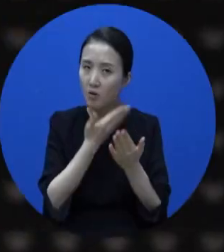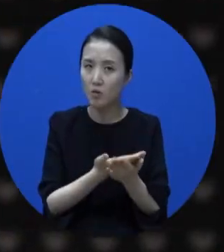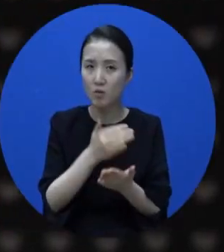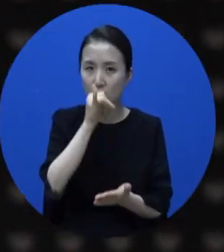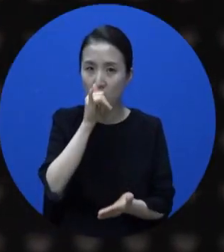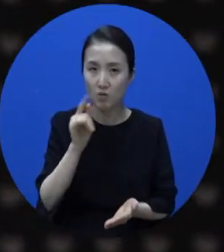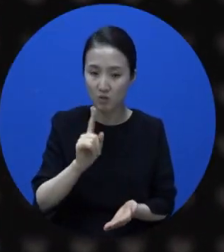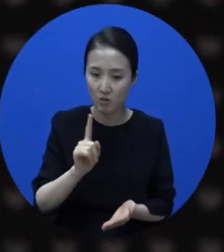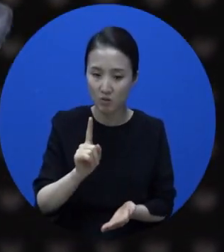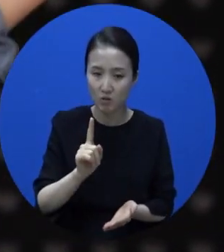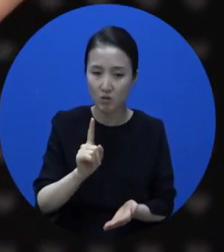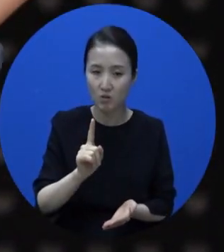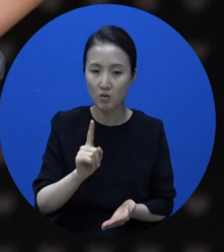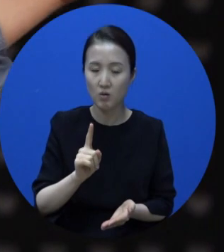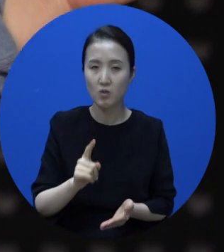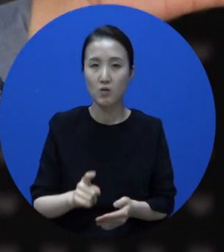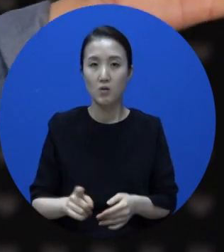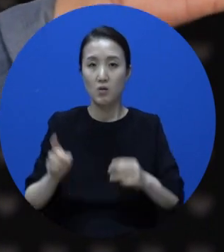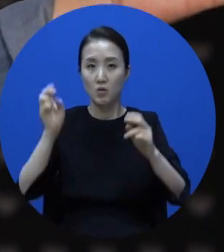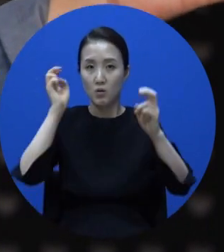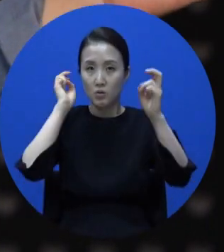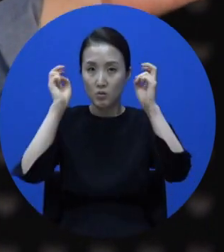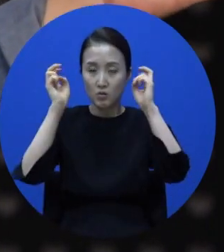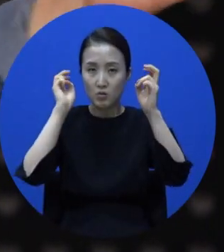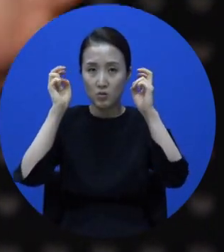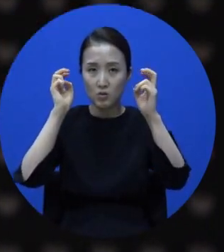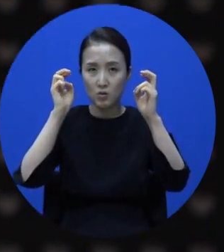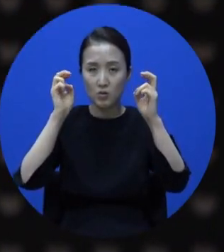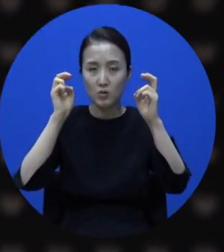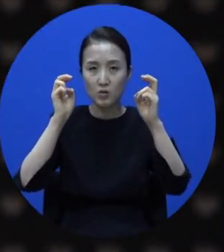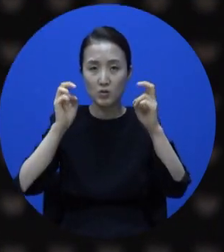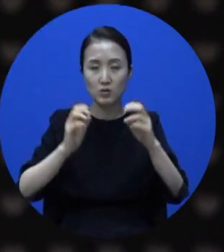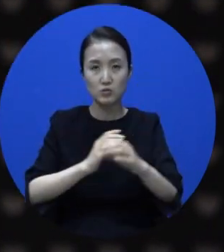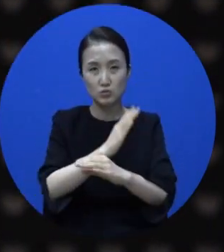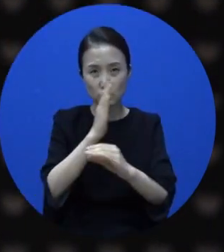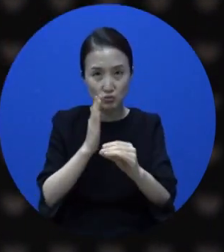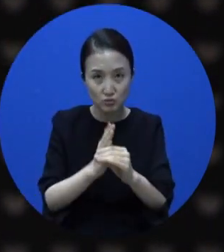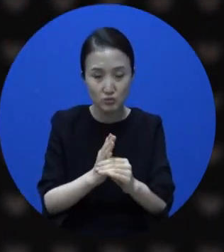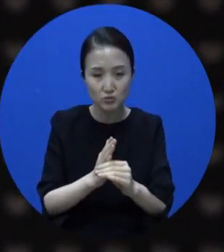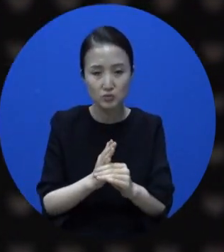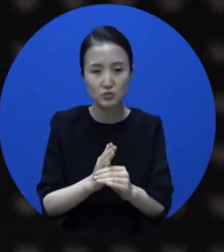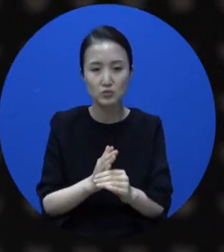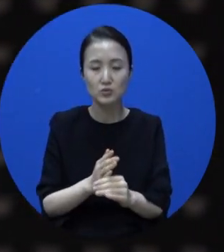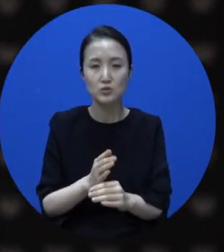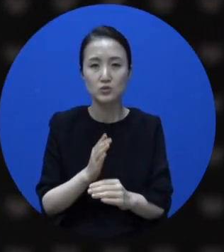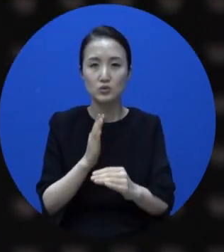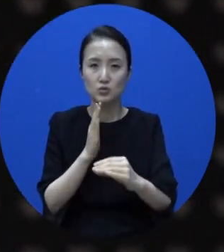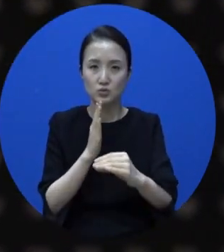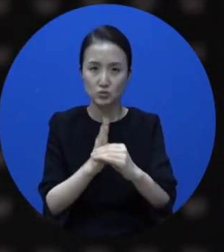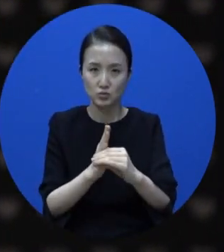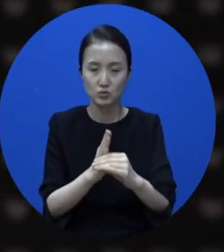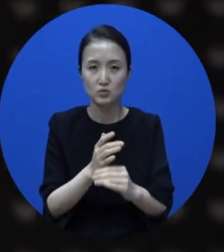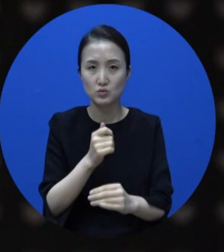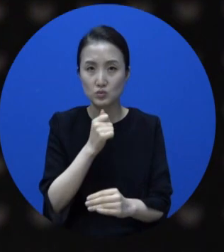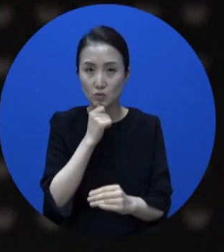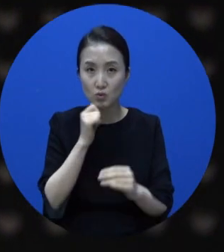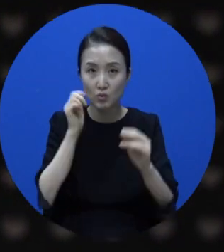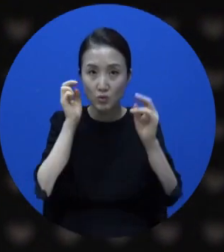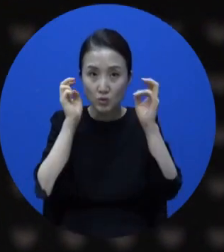여러분 전체 기업수 중에서 중소기업이 차지하는 비중이 98%